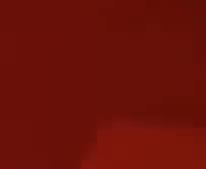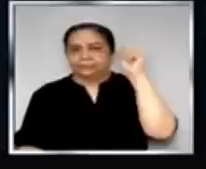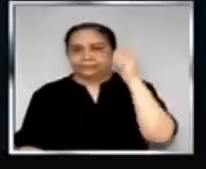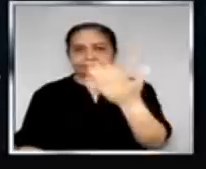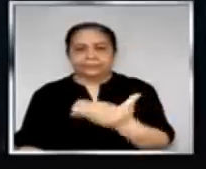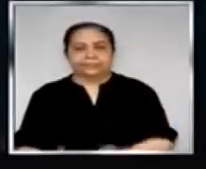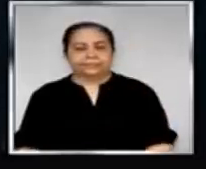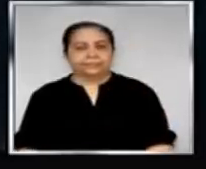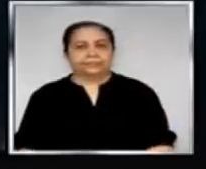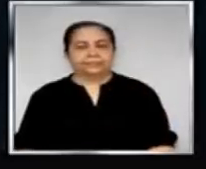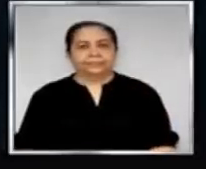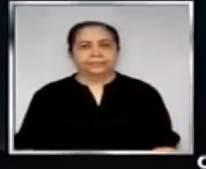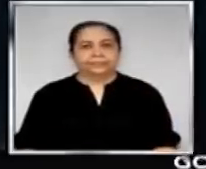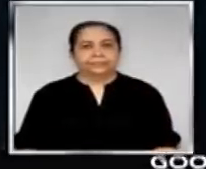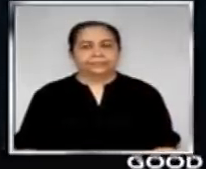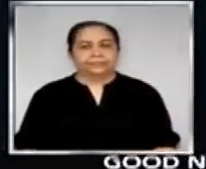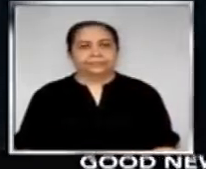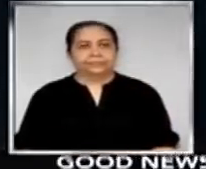Jonathan?